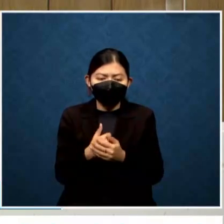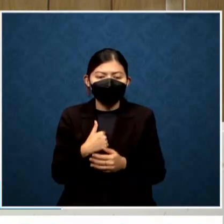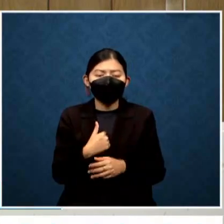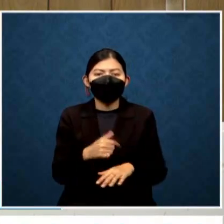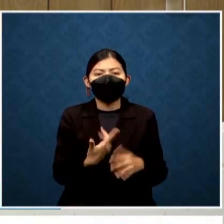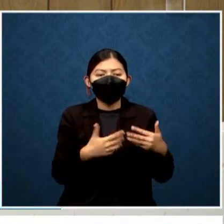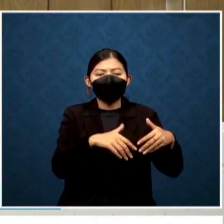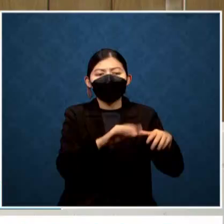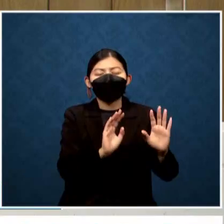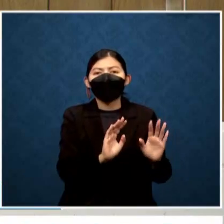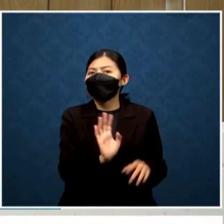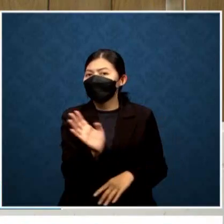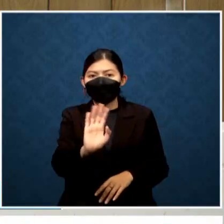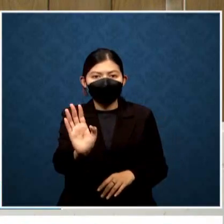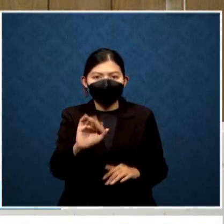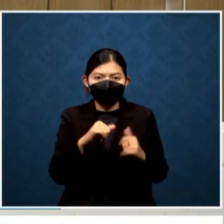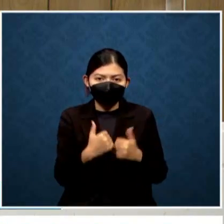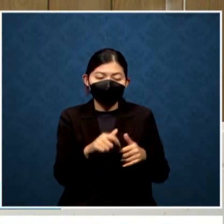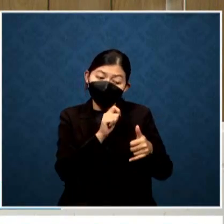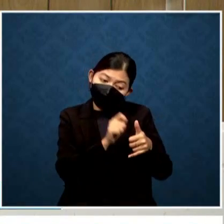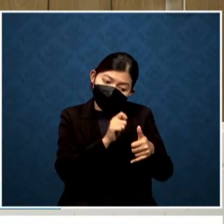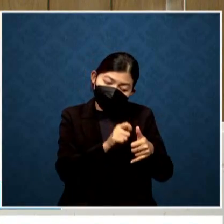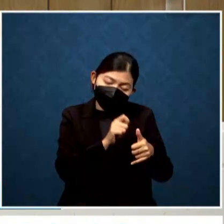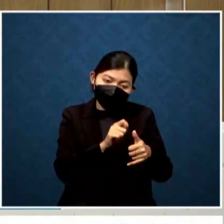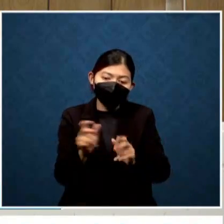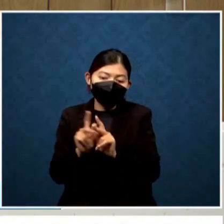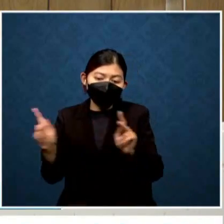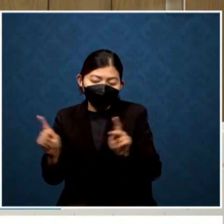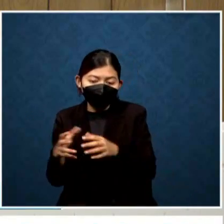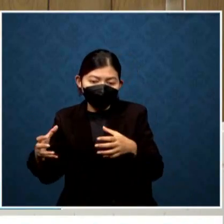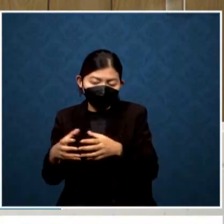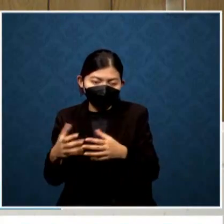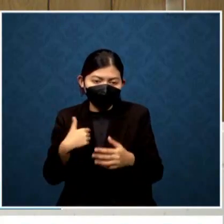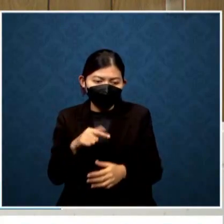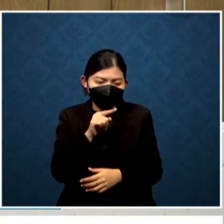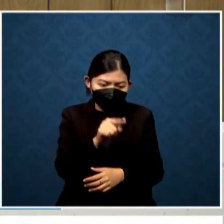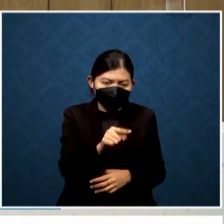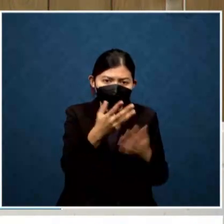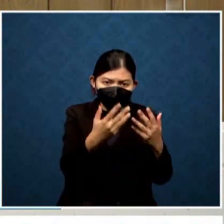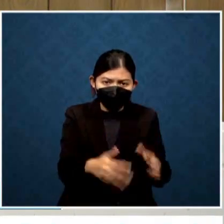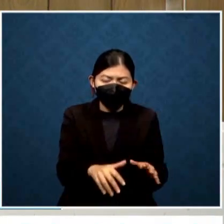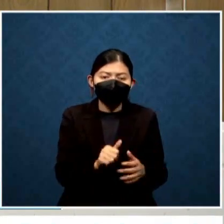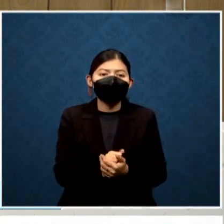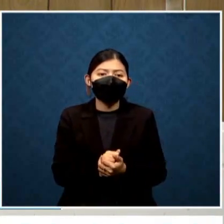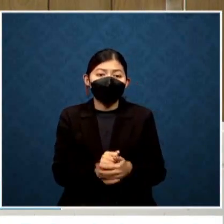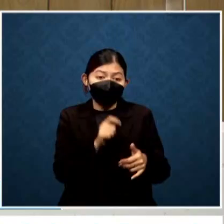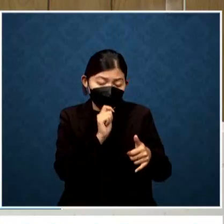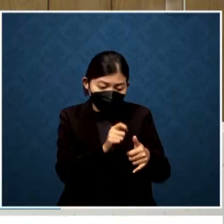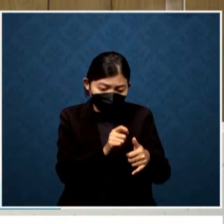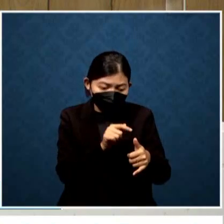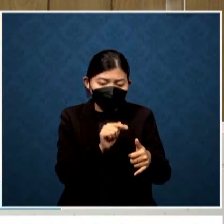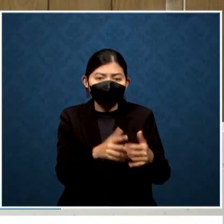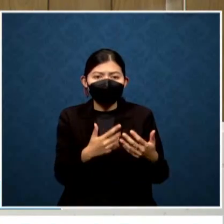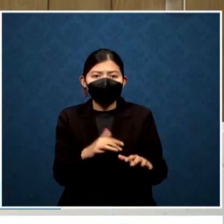ไปละเลยเรื่องแรกผมได้เคยเรียนแล้วว่าผมได้สั่งการไปแล้วนะครับแต่การสั่งการไม่ใช่สั่งการรายวันวันนี้ดูเรื่อง